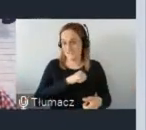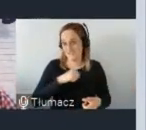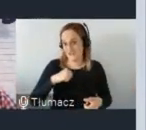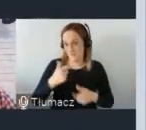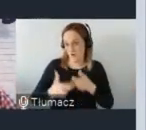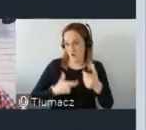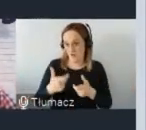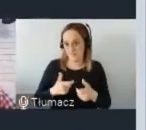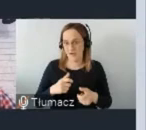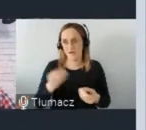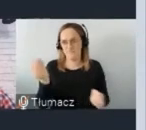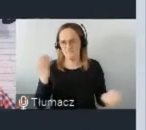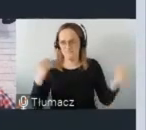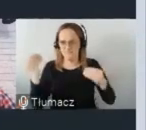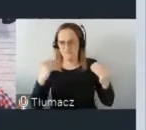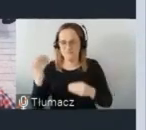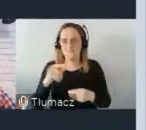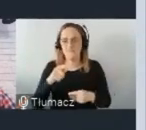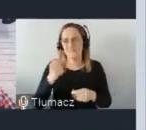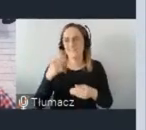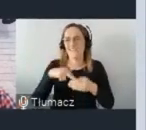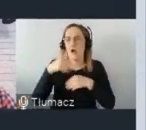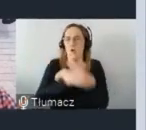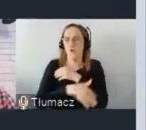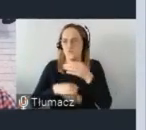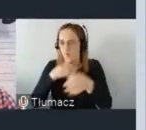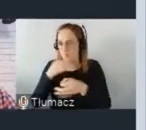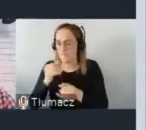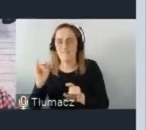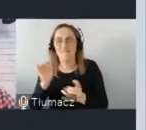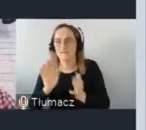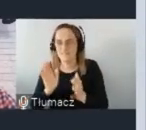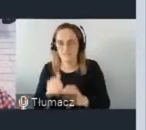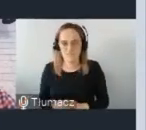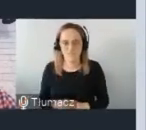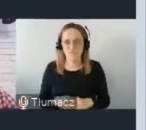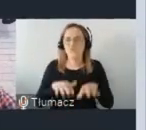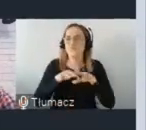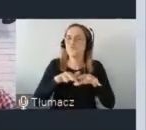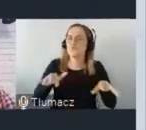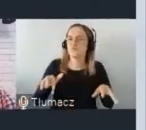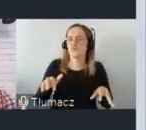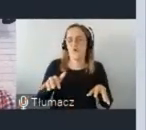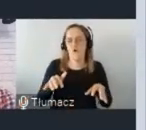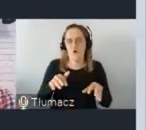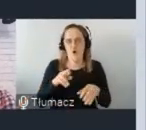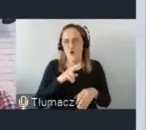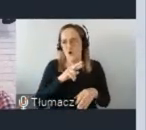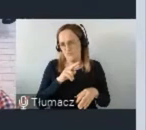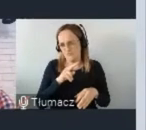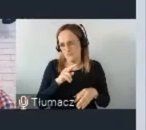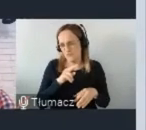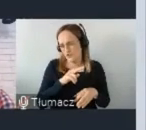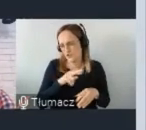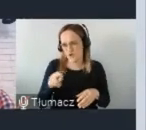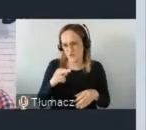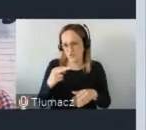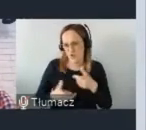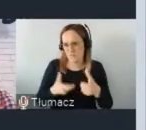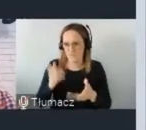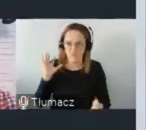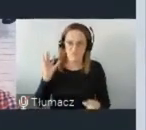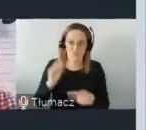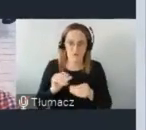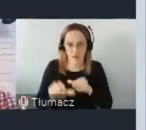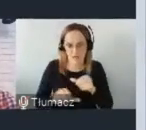rozwiązaniami, albo kreatorami, o których opowiem na koniec. Sporo rzeczy wydarzyło się w ciągu ostatnich lat. Możemy